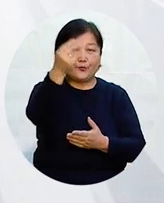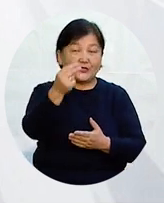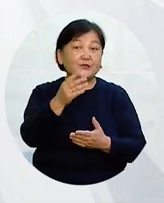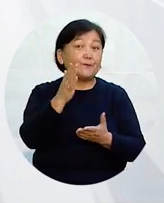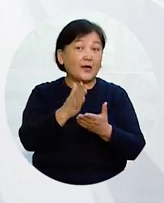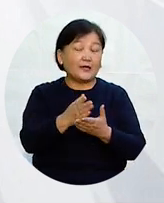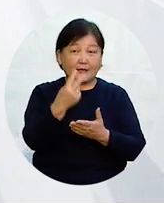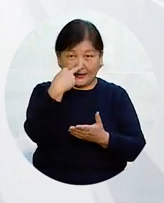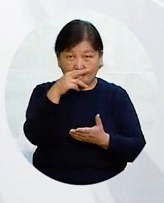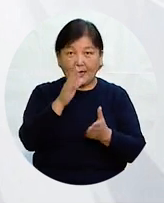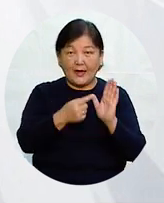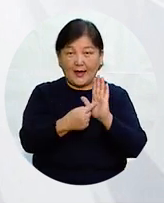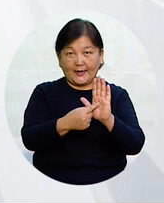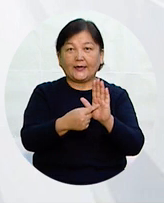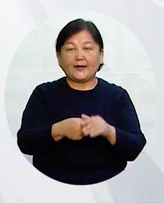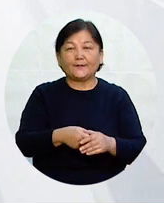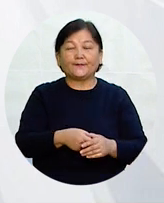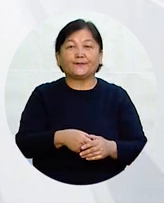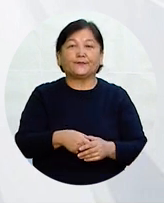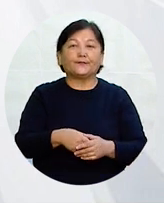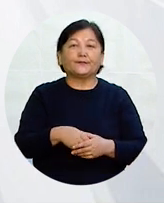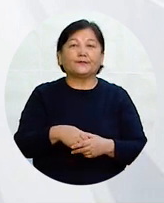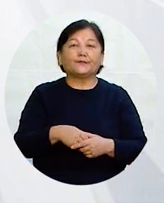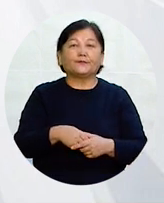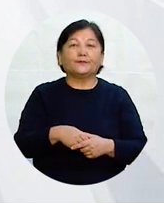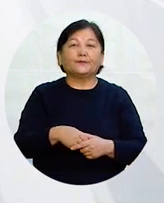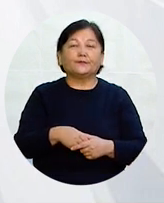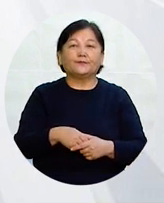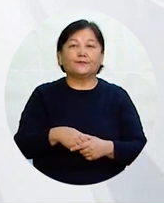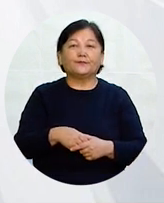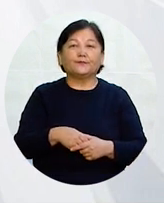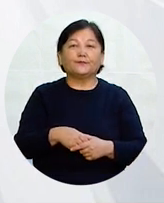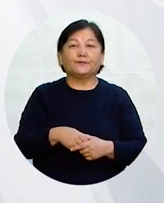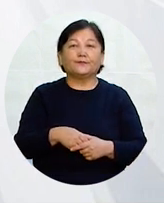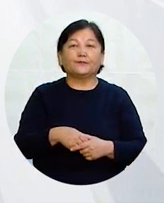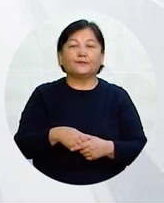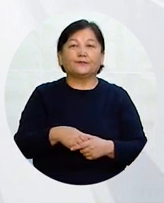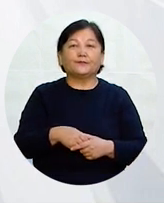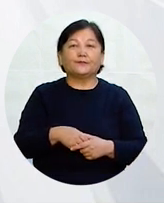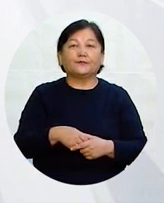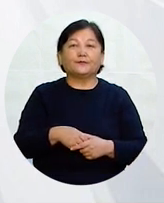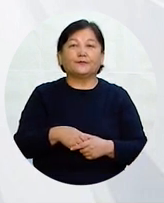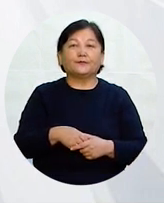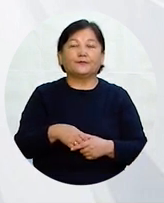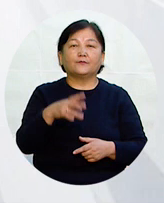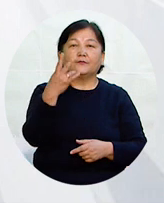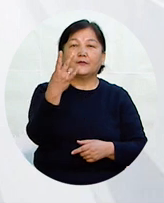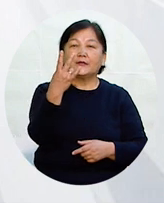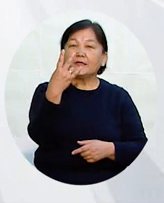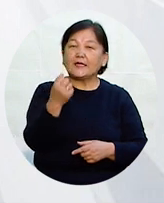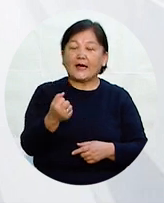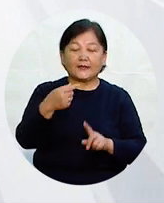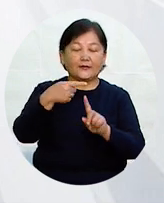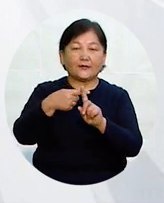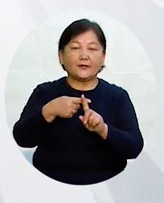энэ жишээнээс анхаарч хараарай. За наад гэдэг үгийг бүгдээрээ харъя. За наад гэдэг үг наа нөхцөл залгахад